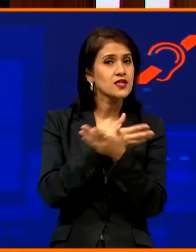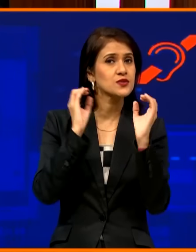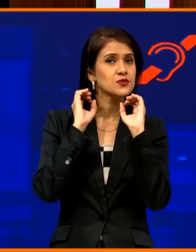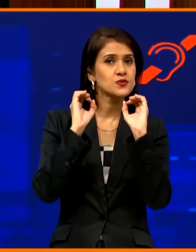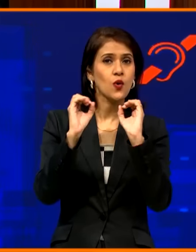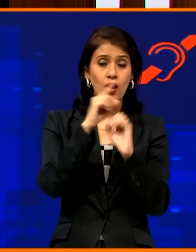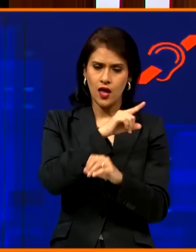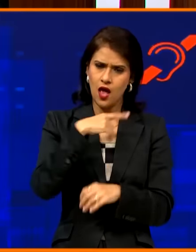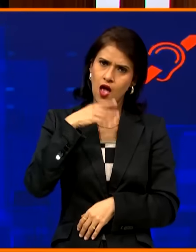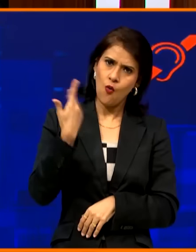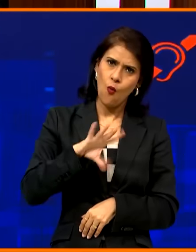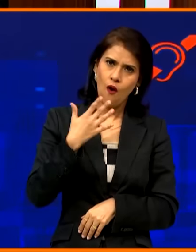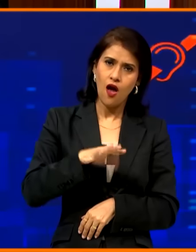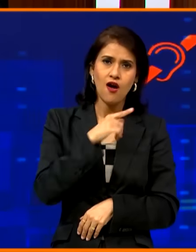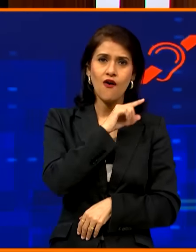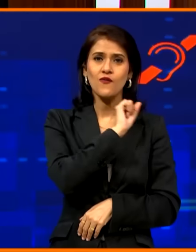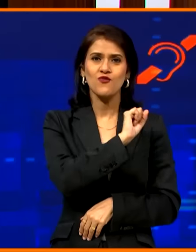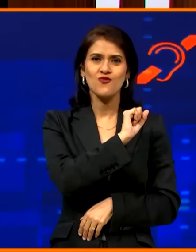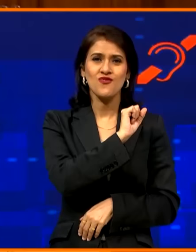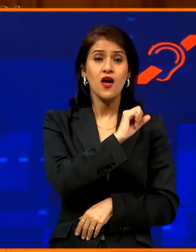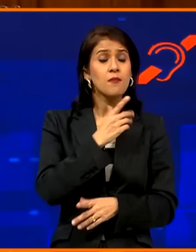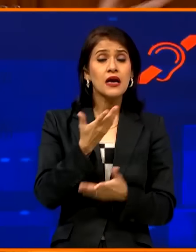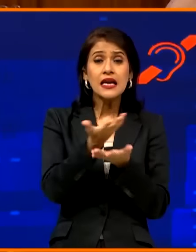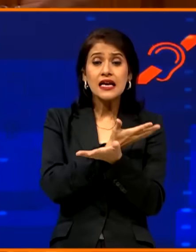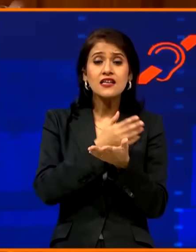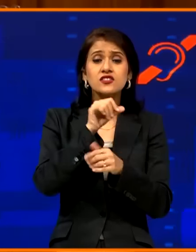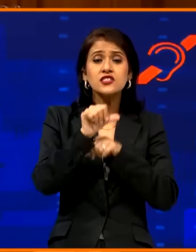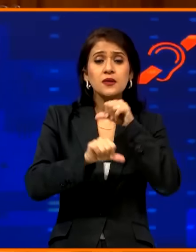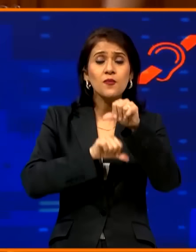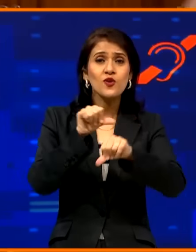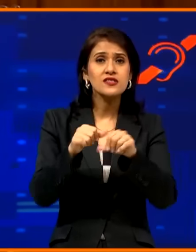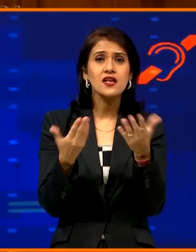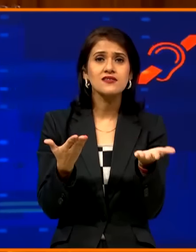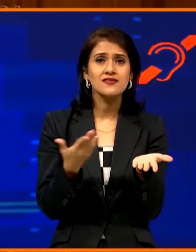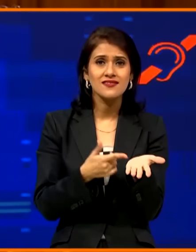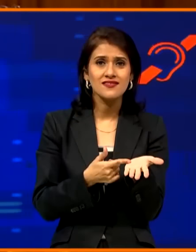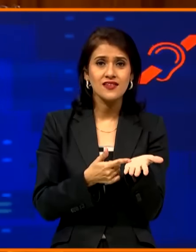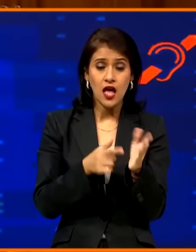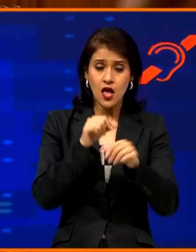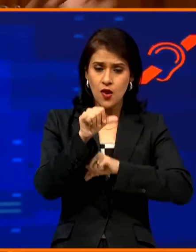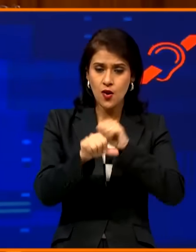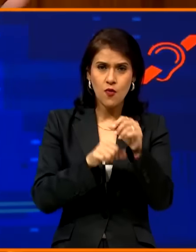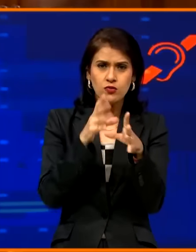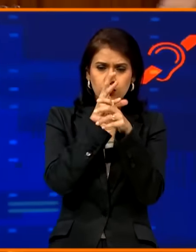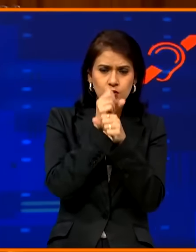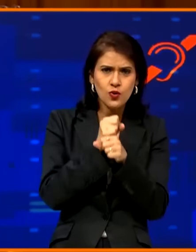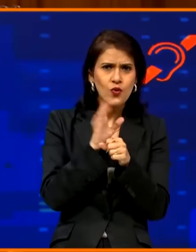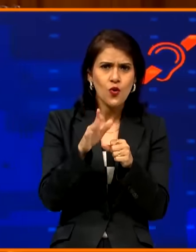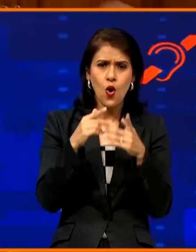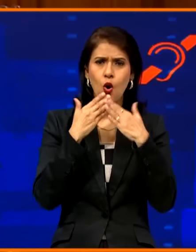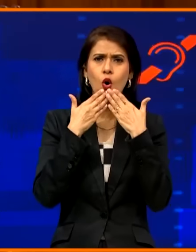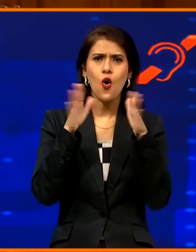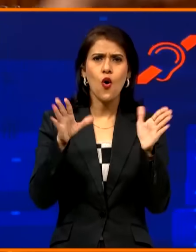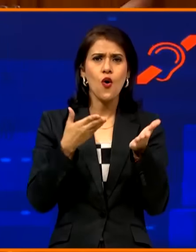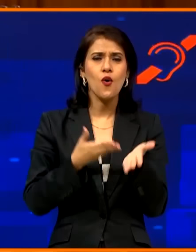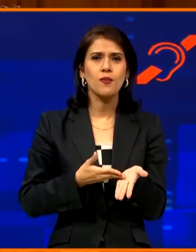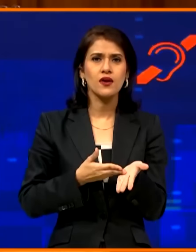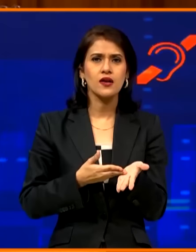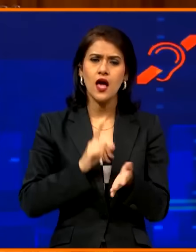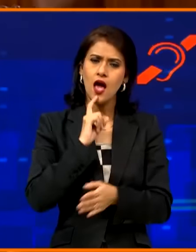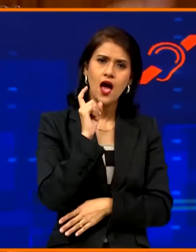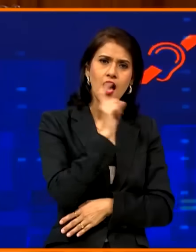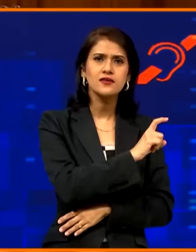है कोई प्रोसेस कंसल्टेशन का तो एक प्रोसेस होता है और वो प्रोसेस ओपन होता है वो ओपन प्रोसेस का कोई एक उन्हीं से